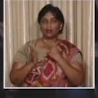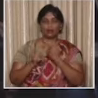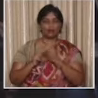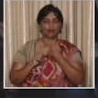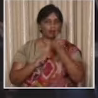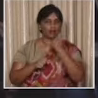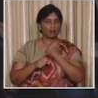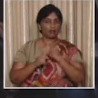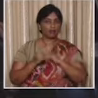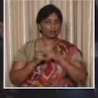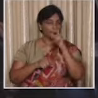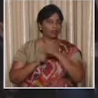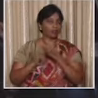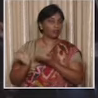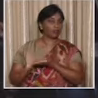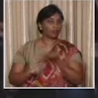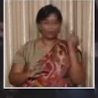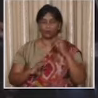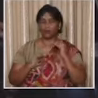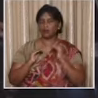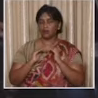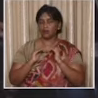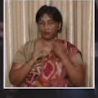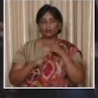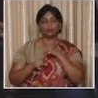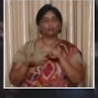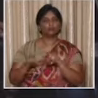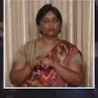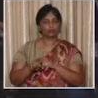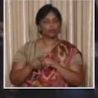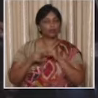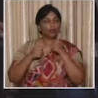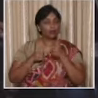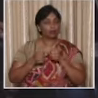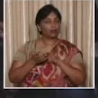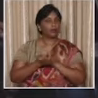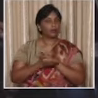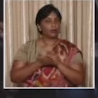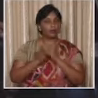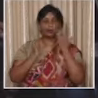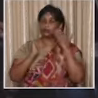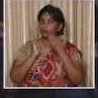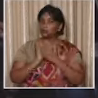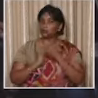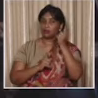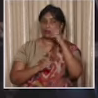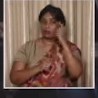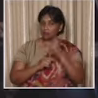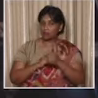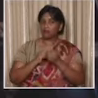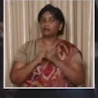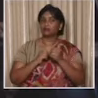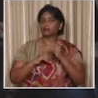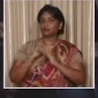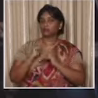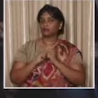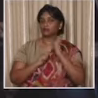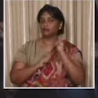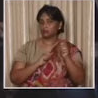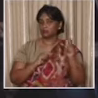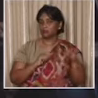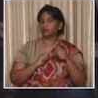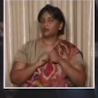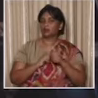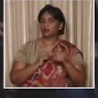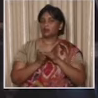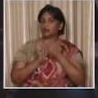ග්‍රාම ආරක්ෂකයෝ එළියට දාන එක සාධාරණ නැහැ ඒ නිසා හරි පැහැදිලි විනිවිද පේන වන්දි ක්‍රමවේදයක් හදලා ඒත් එක්ක සාකච්ඡා කරන්න